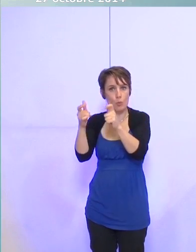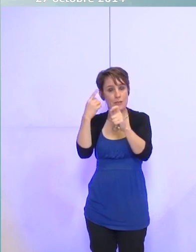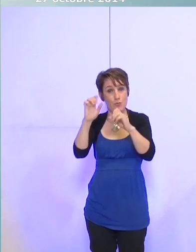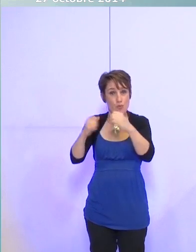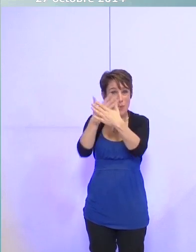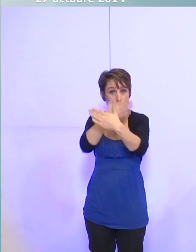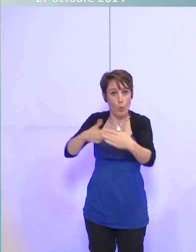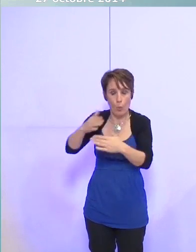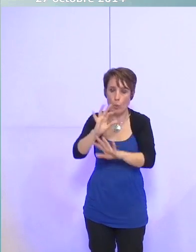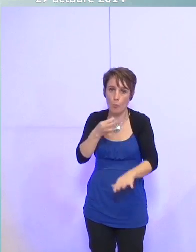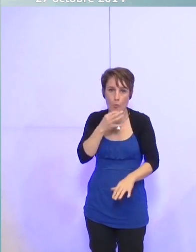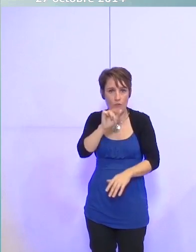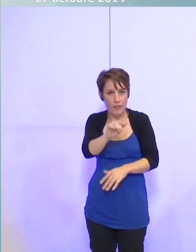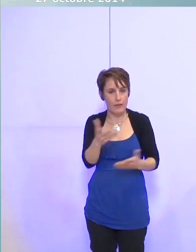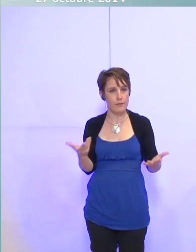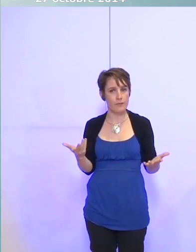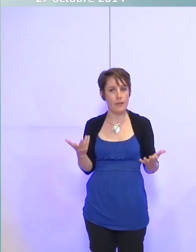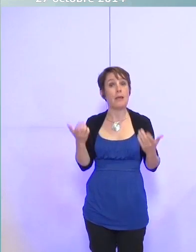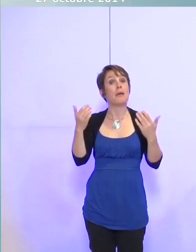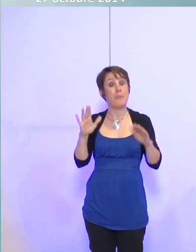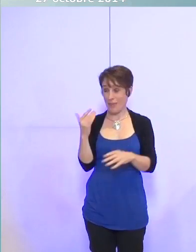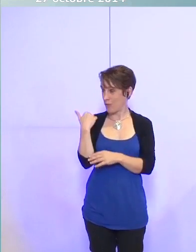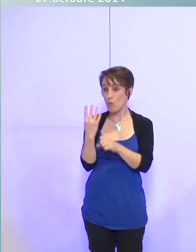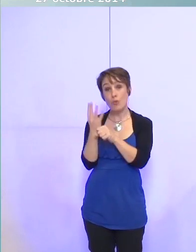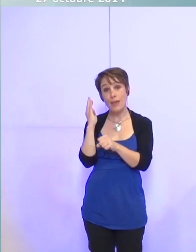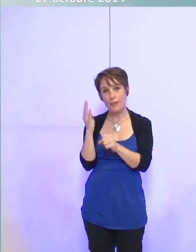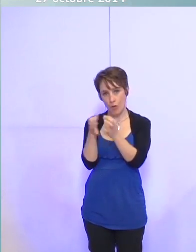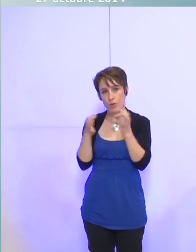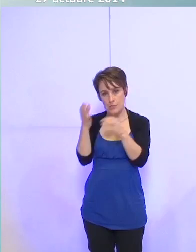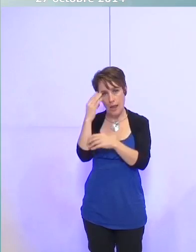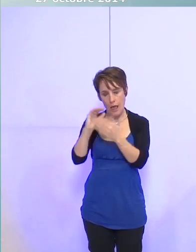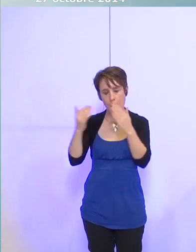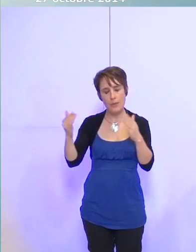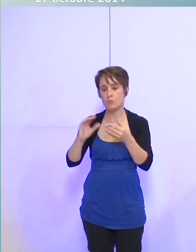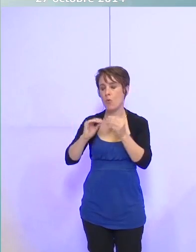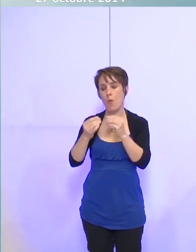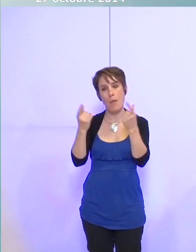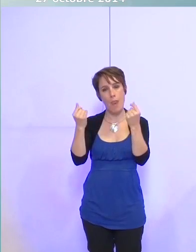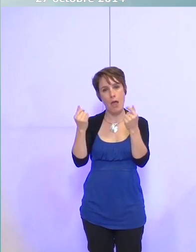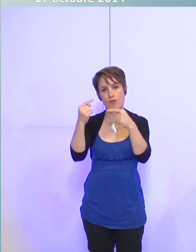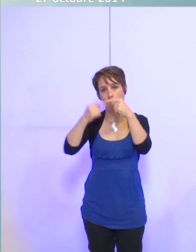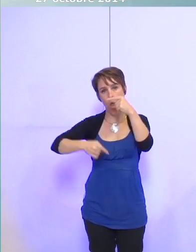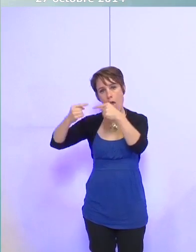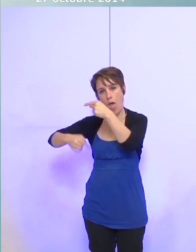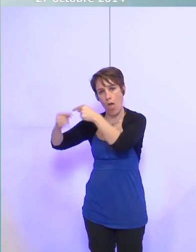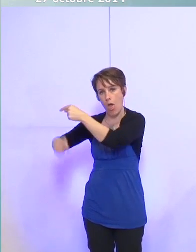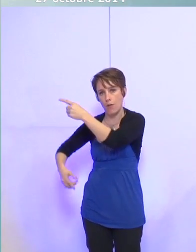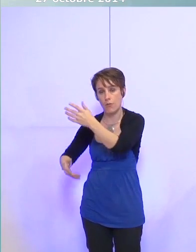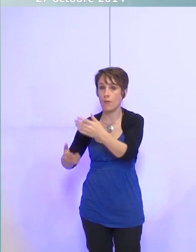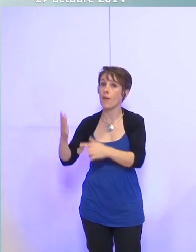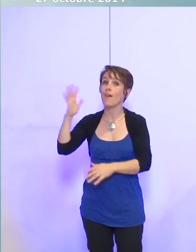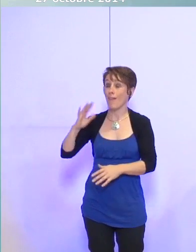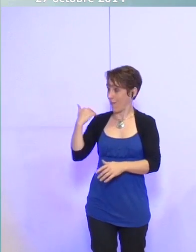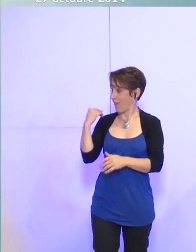population. Mais Alpexpo connaît depuis 4 ans de graves problèmes économiques. Grenoble était pourtant, il y a 20